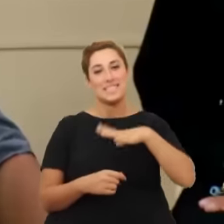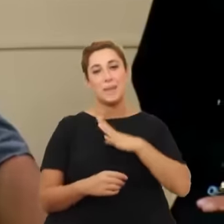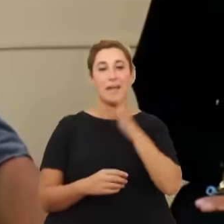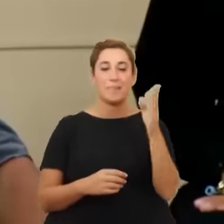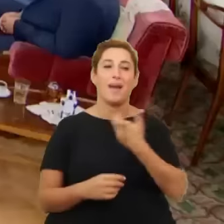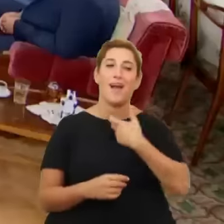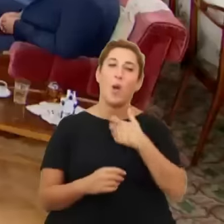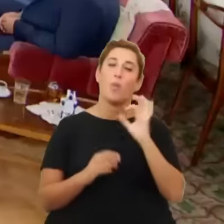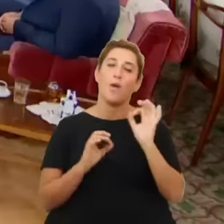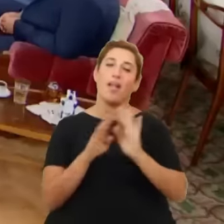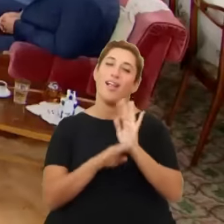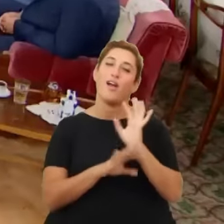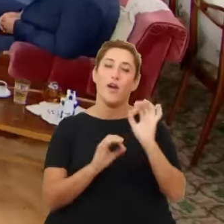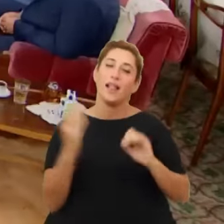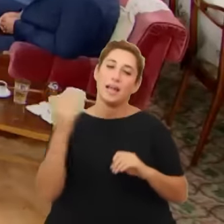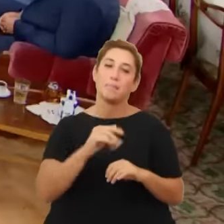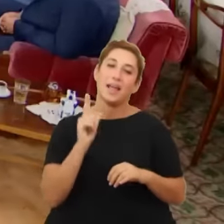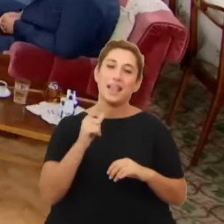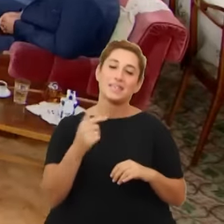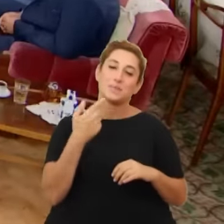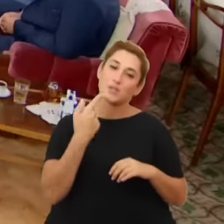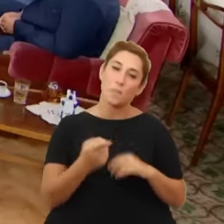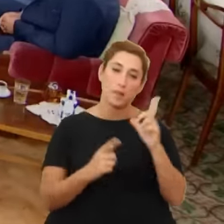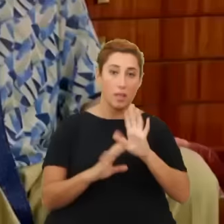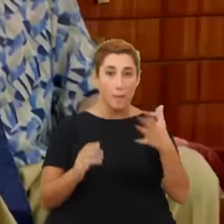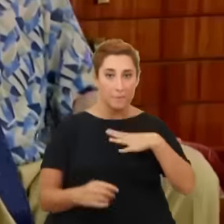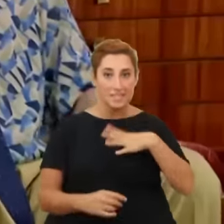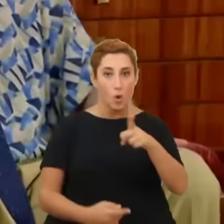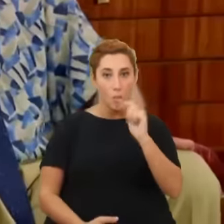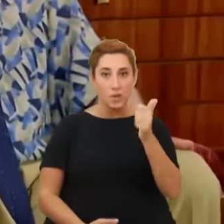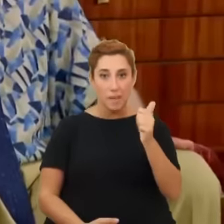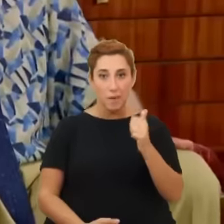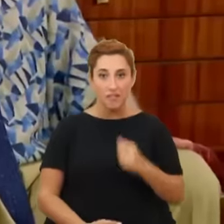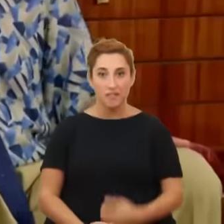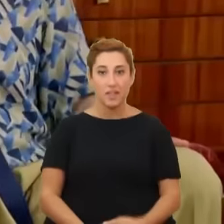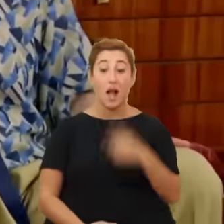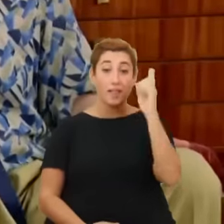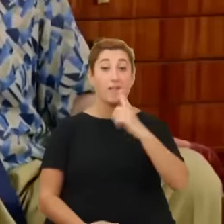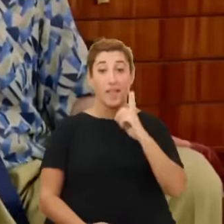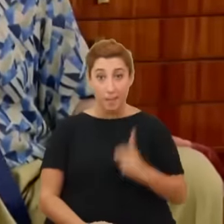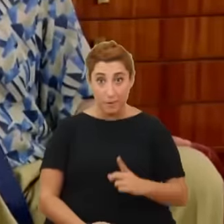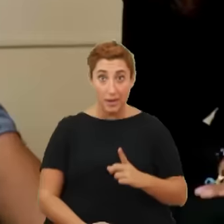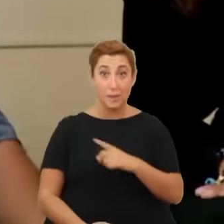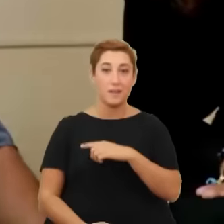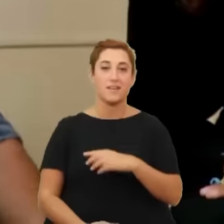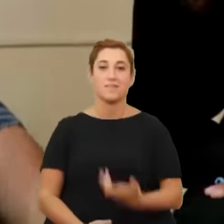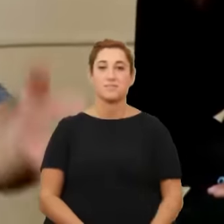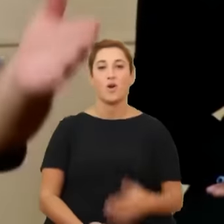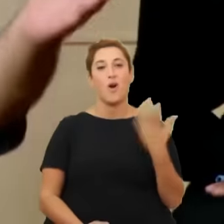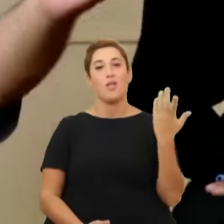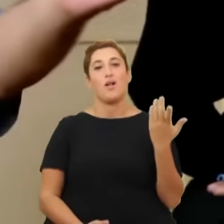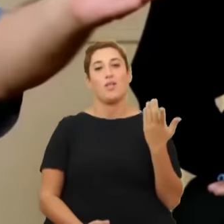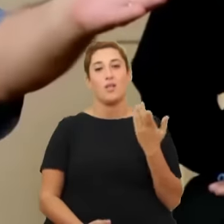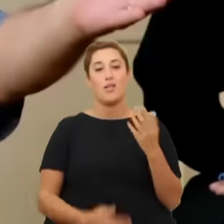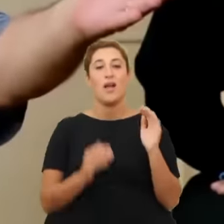tabii, adettendir. Adet, yine de böyle bir isteyeceksin. Tamam, istiyorum o zaman. Allah'ın emri... Allah'ım